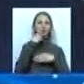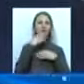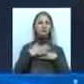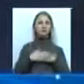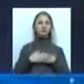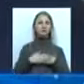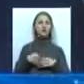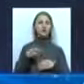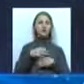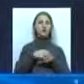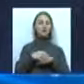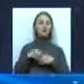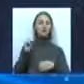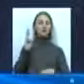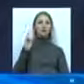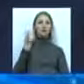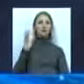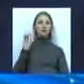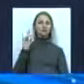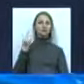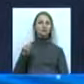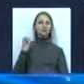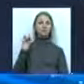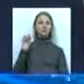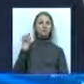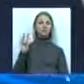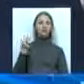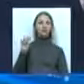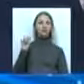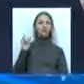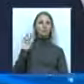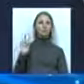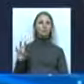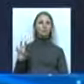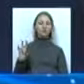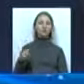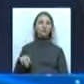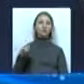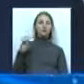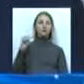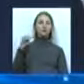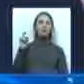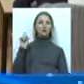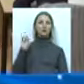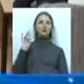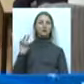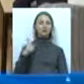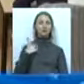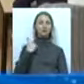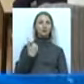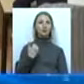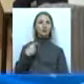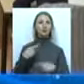Хазрет көрген, хан көрген Абылай ханды. Сол ұрпақтан, мынау солың ұрпақтары ғой. Бұлардың болашағы зор деп санаймын.